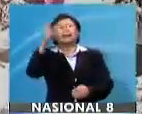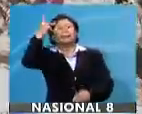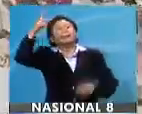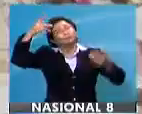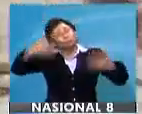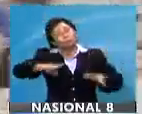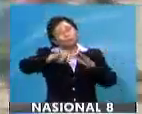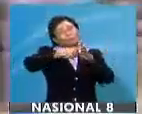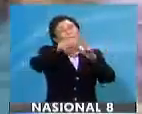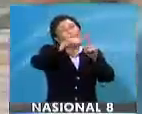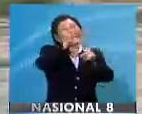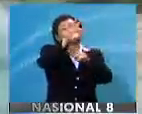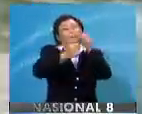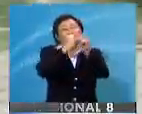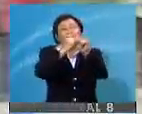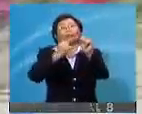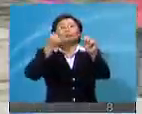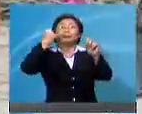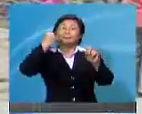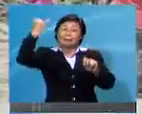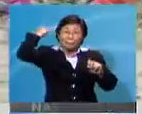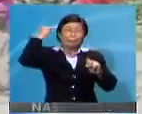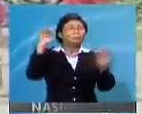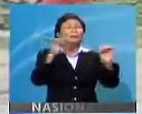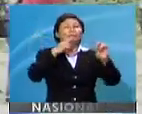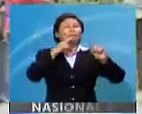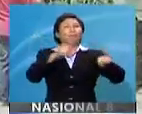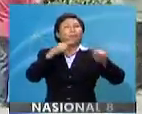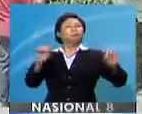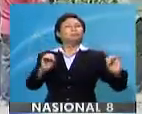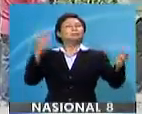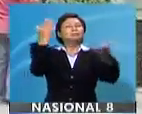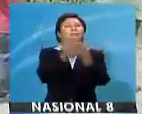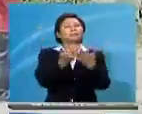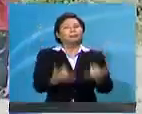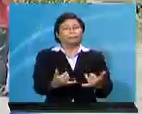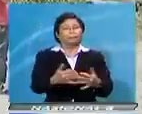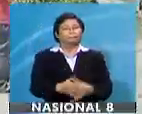Kelantan sejak September tahun lepas. Namun tiada respon diterima sehingga kini.